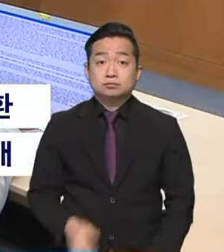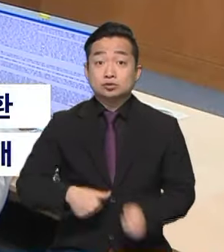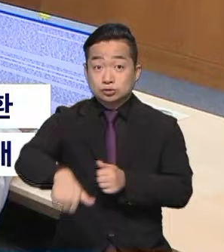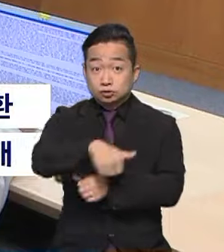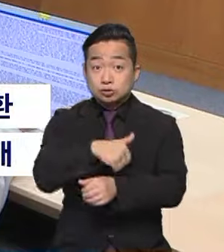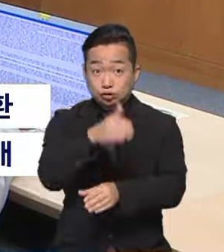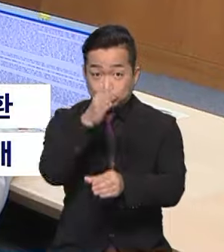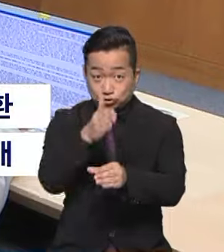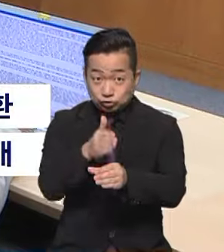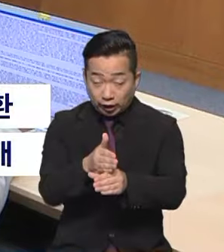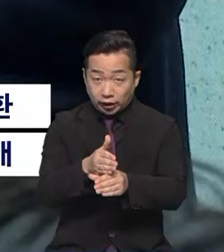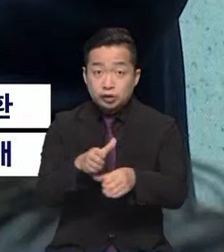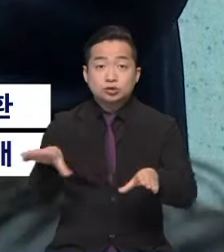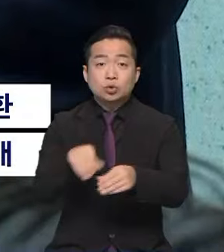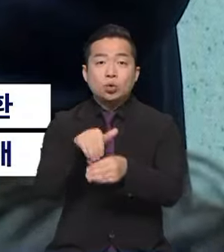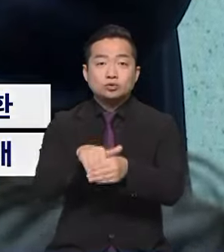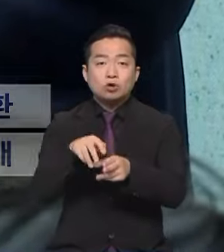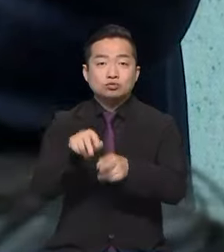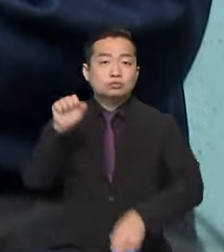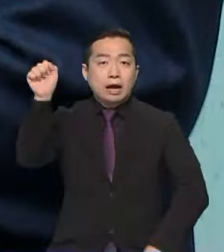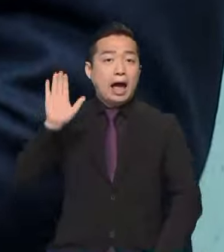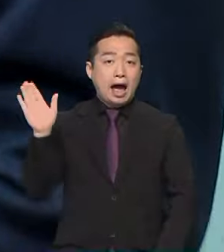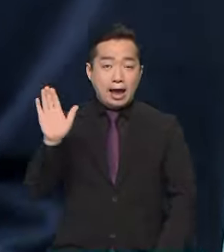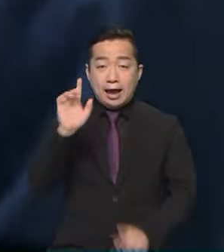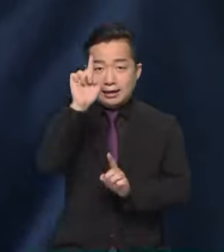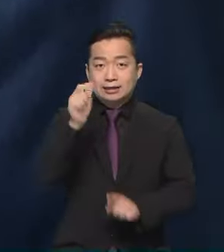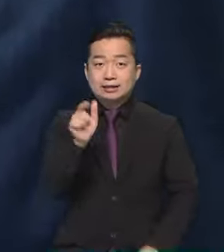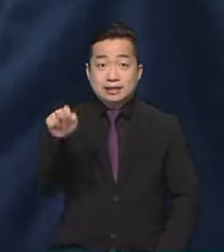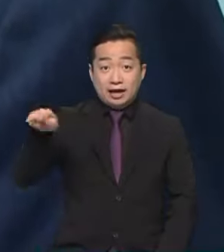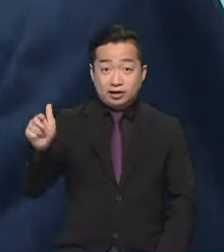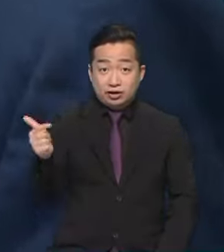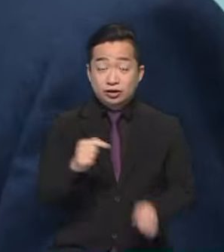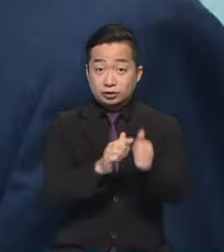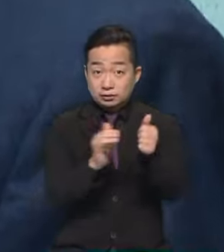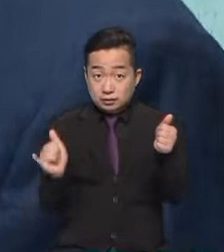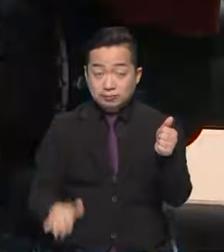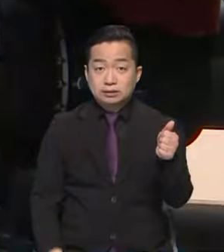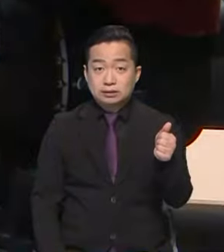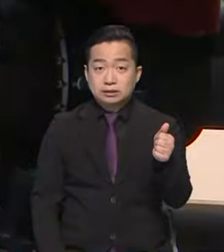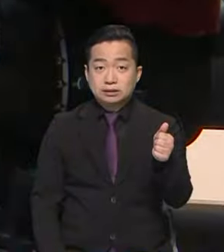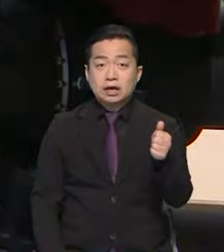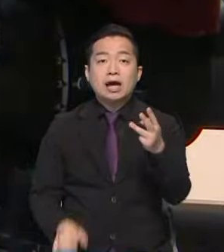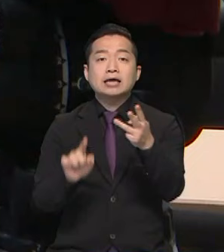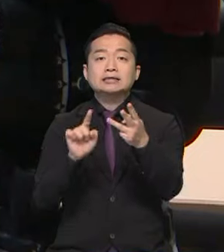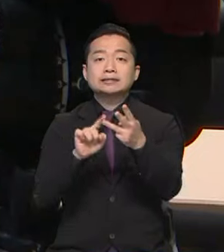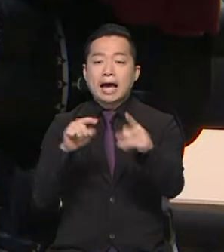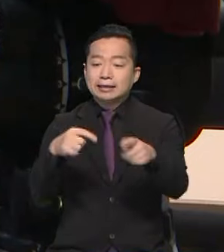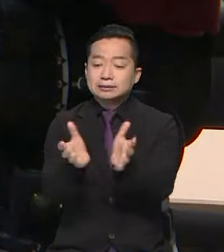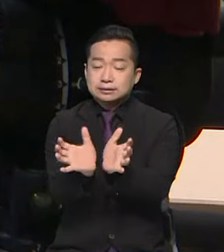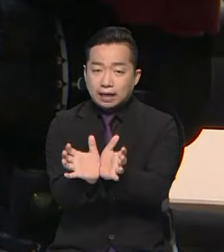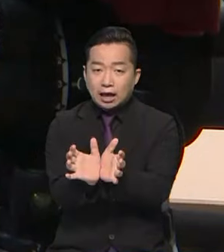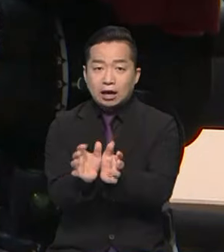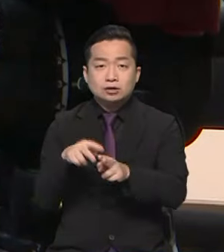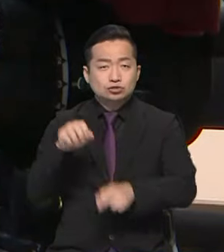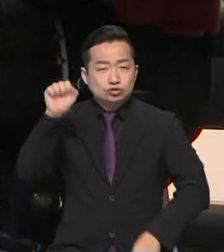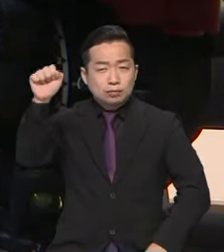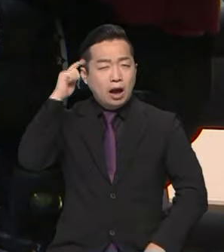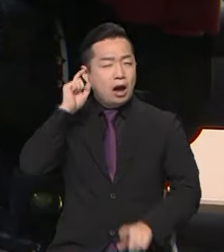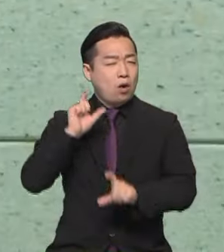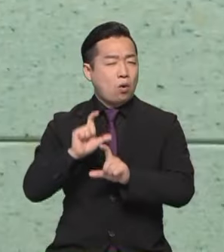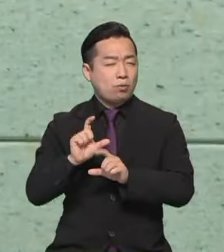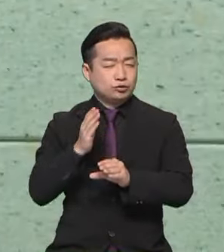총선 불출마를 선언했던 이낙연 새로운 미래 인재영입위원장이 제3지대 주자들의 출마 권유에 고심하고 있음을